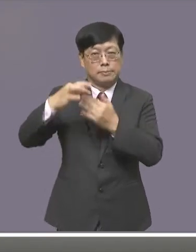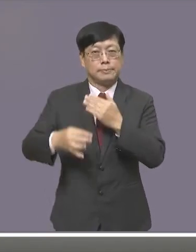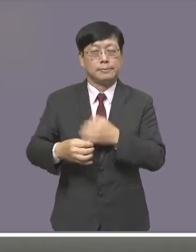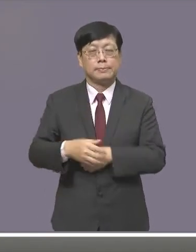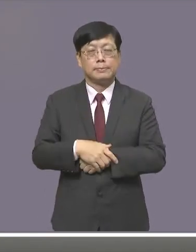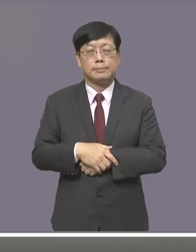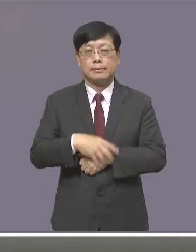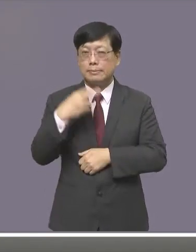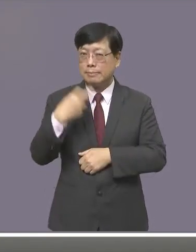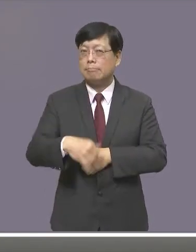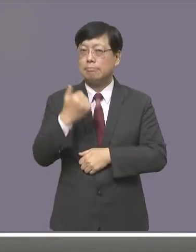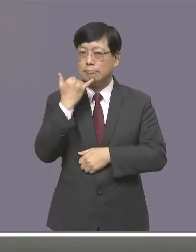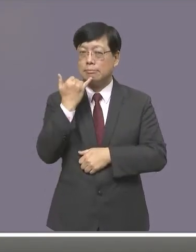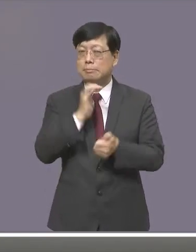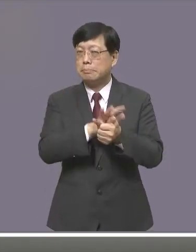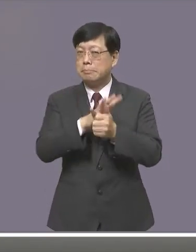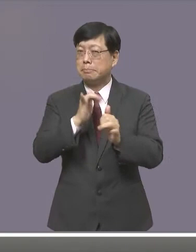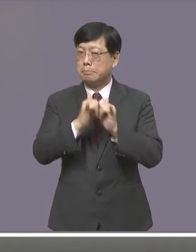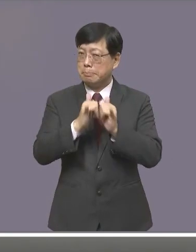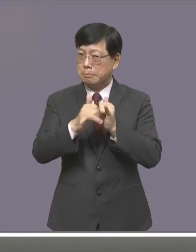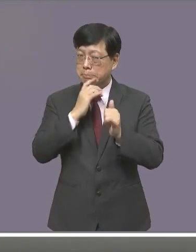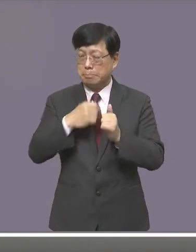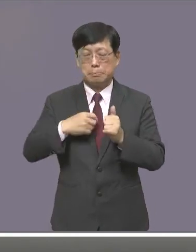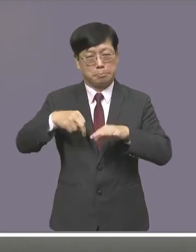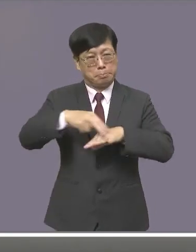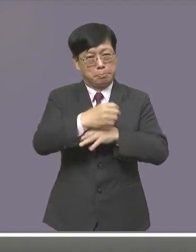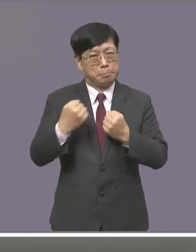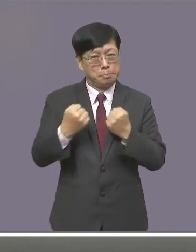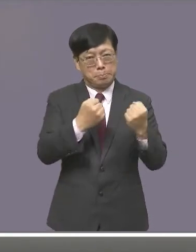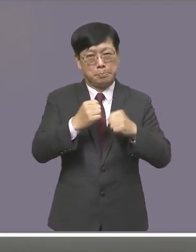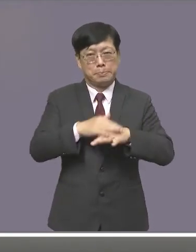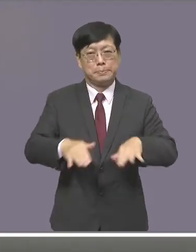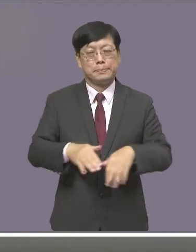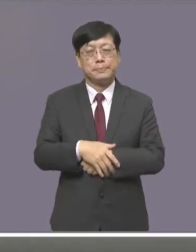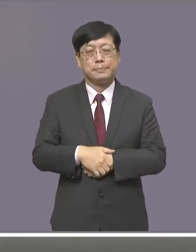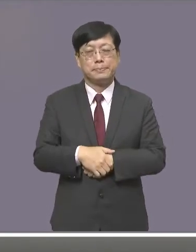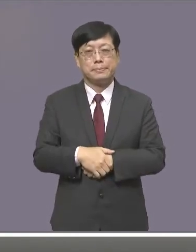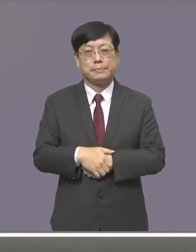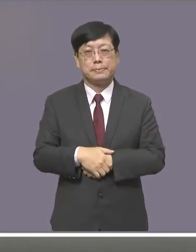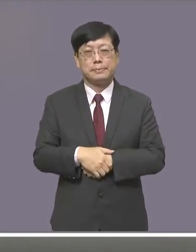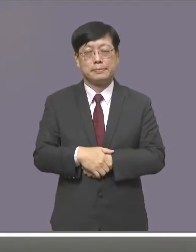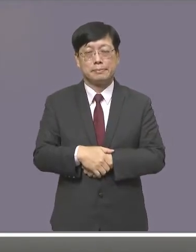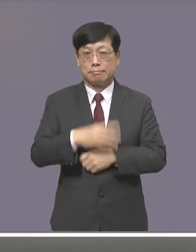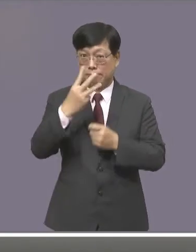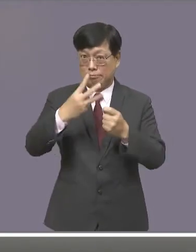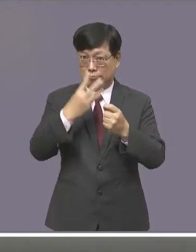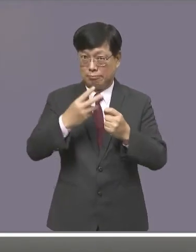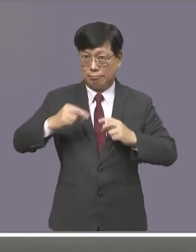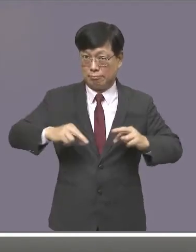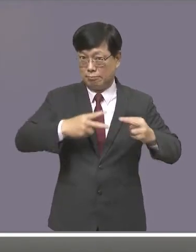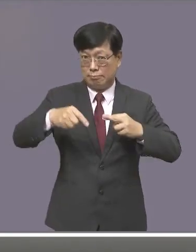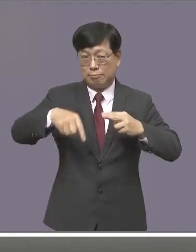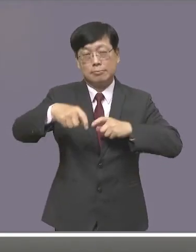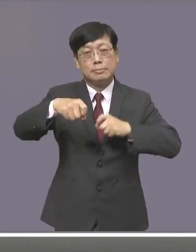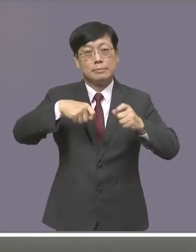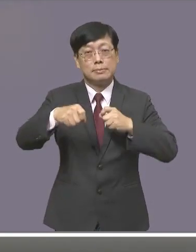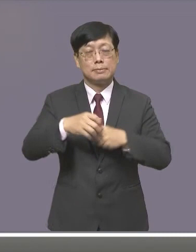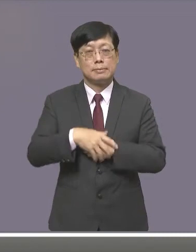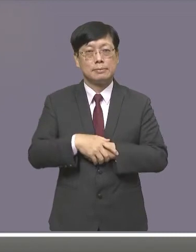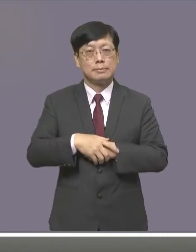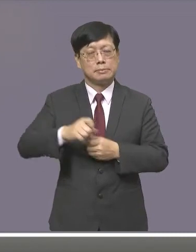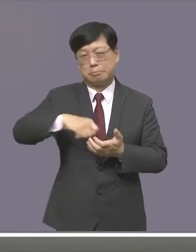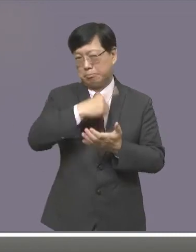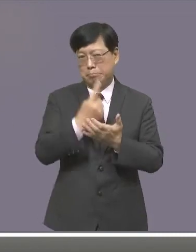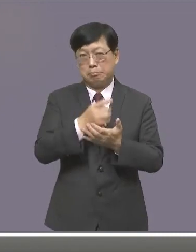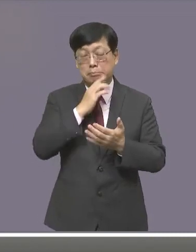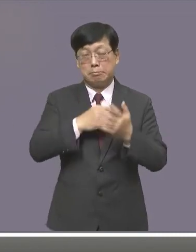范，而且能够提供用路者安全的一个桥梁。那三年的一个改建计划，已经全